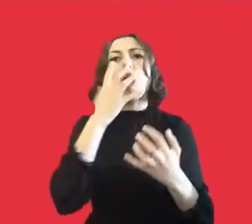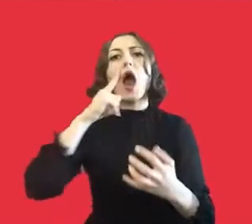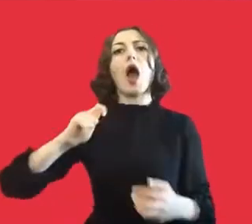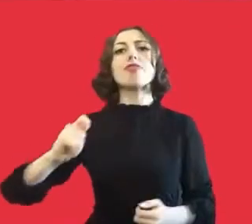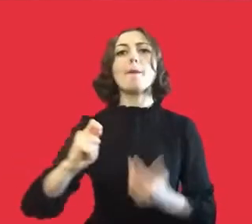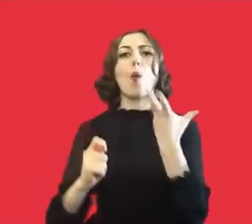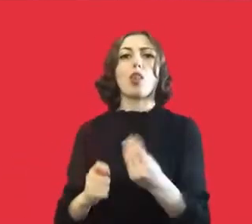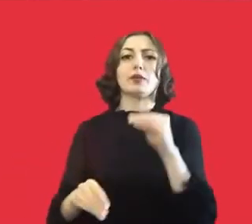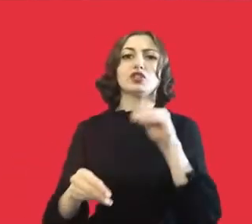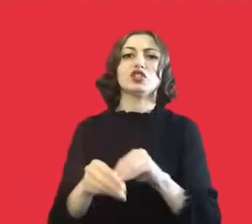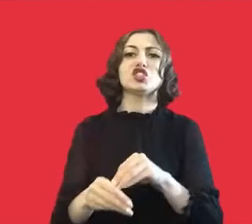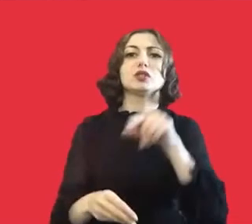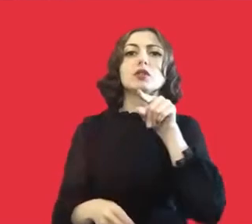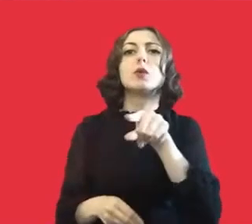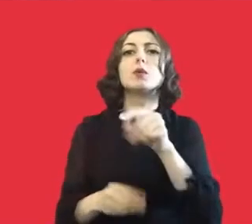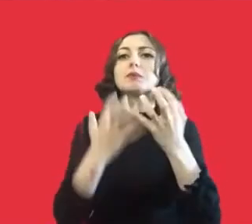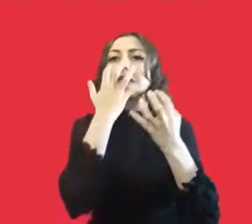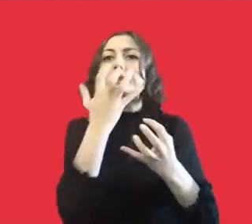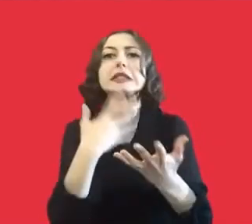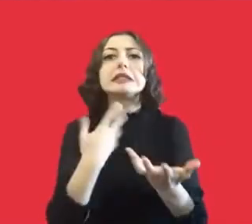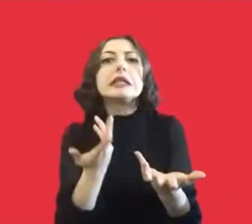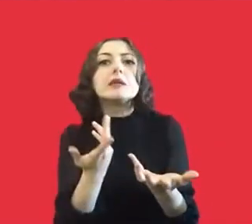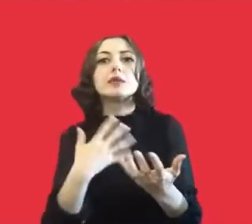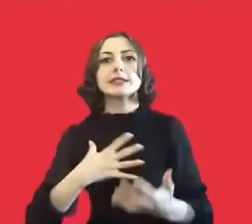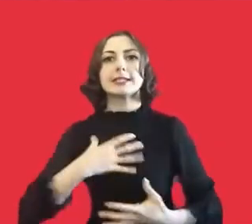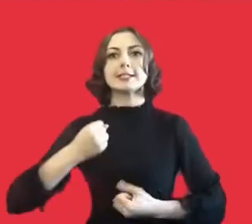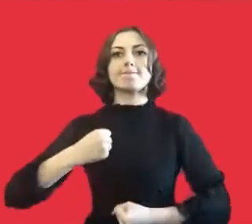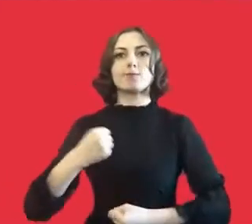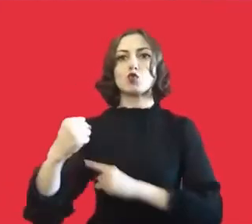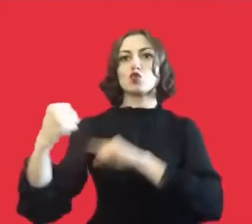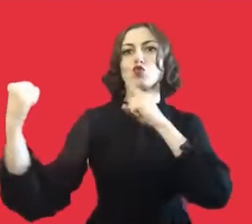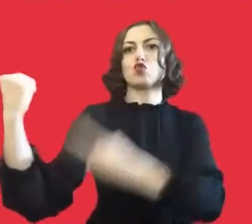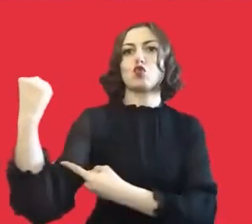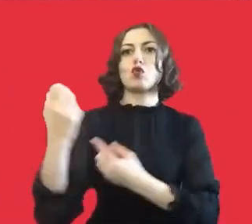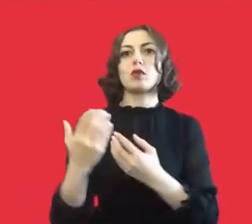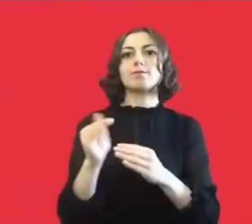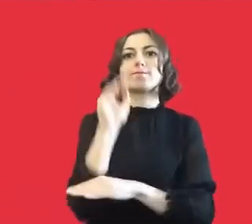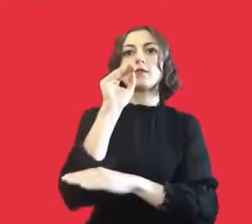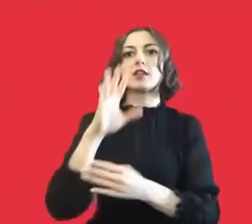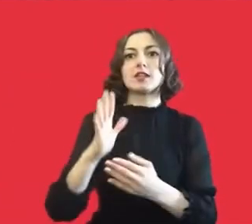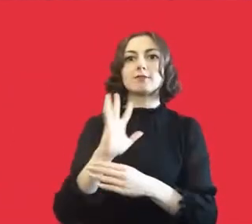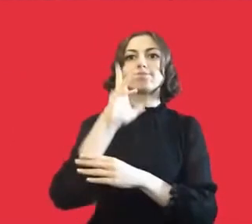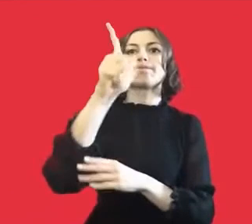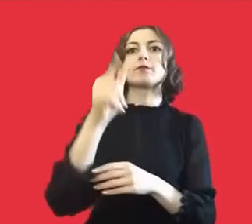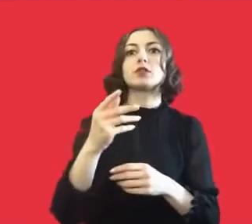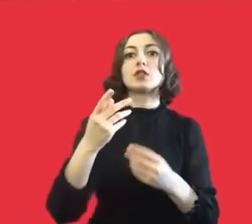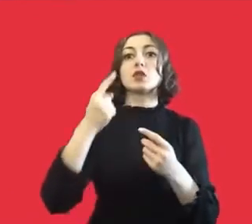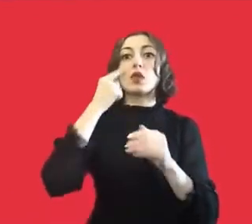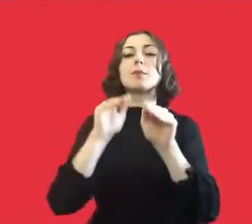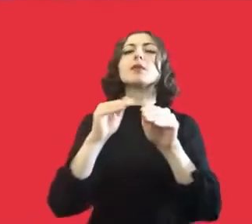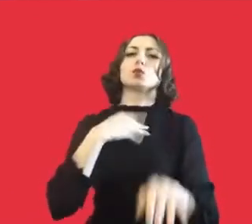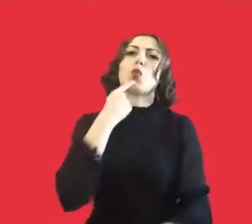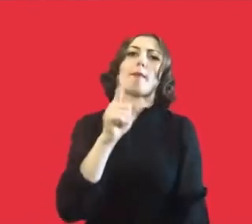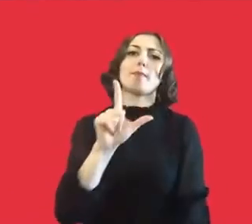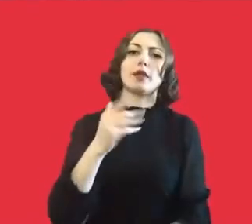topluma mukavemet vermek, ona bir dirençlilik kazandırmak için yetişmiş insan gücüne destek vermek olduğunu bugün söyleyebilirim. O